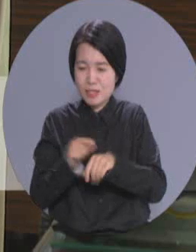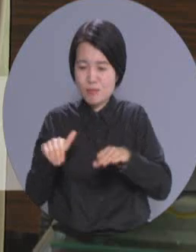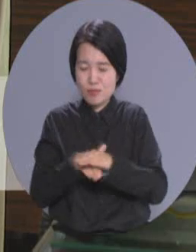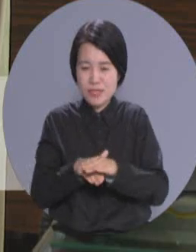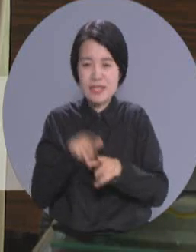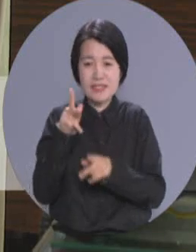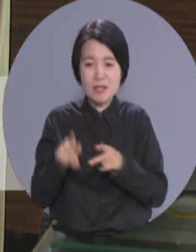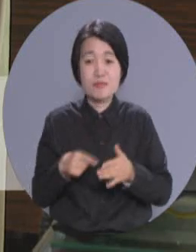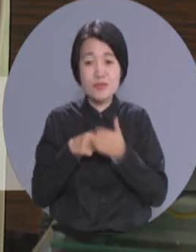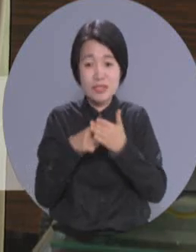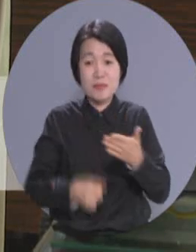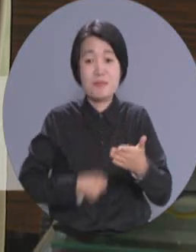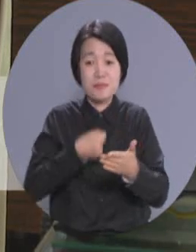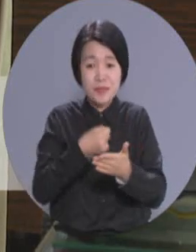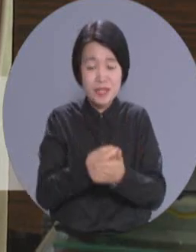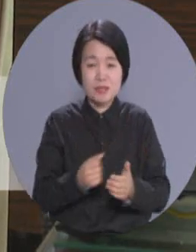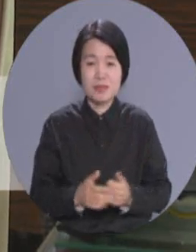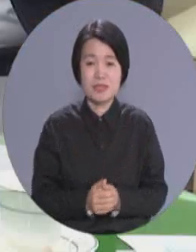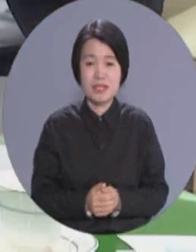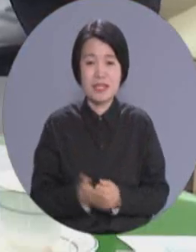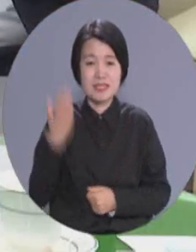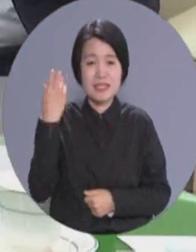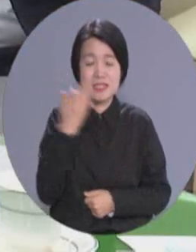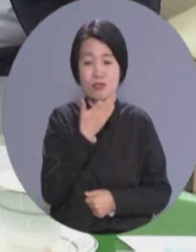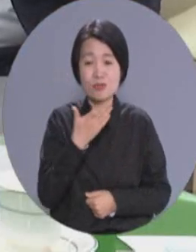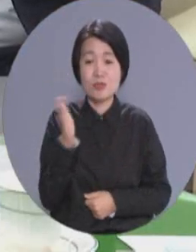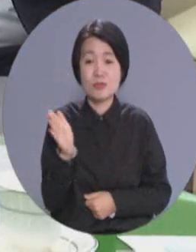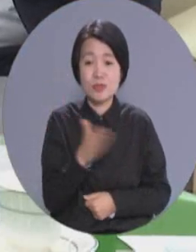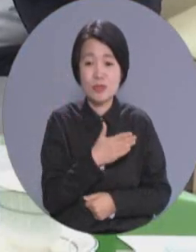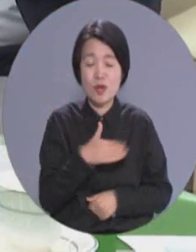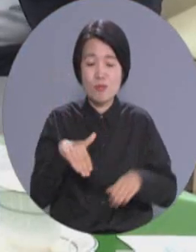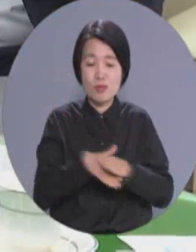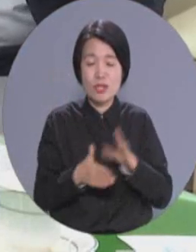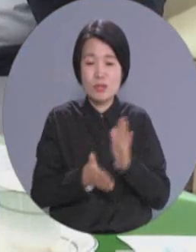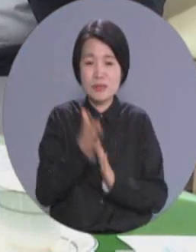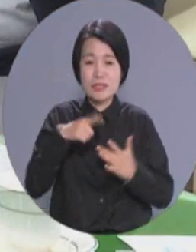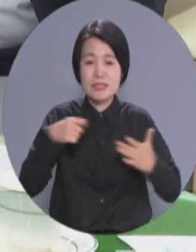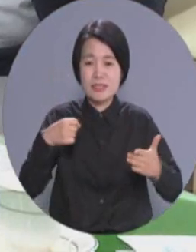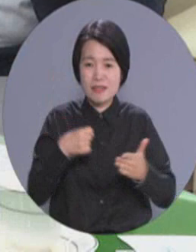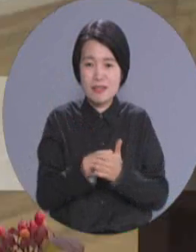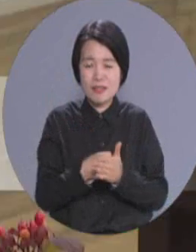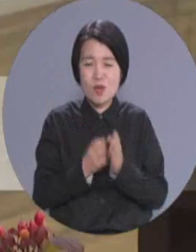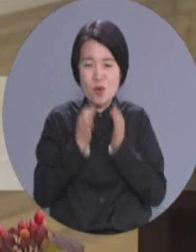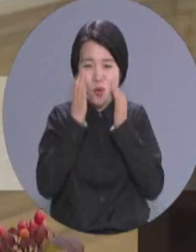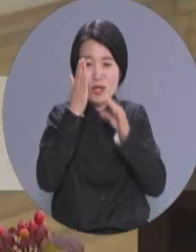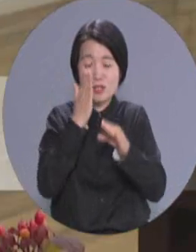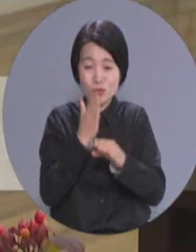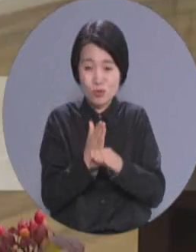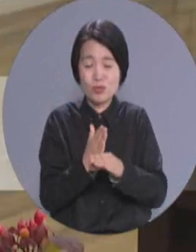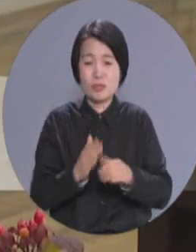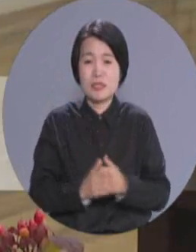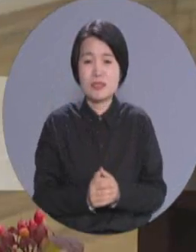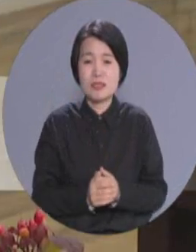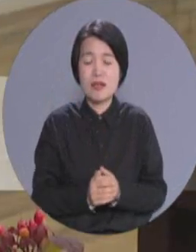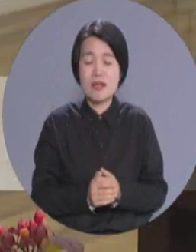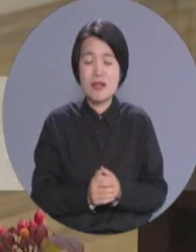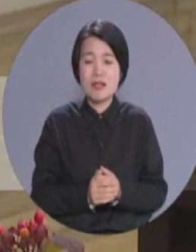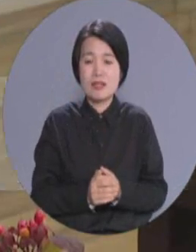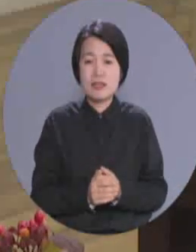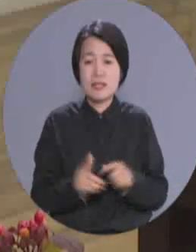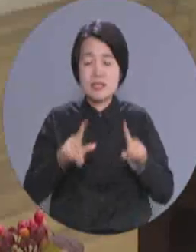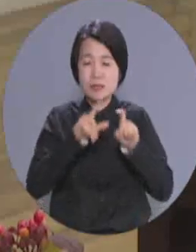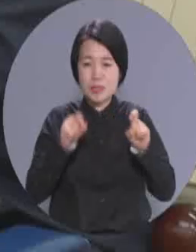추진하기로 했습니다 지난 2019년부터 문화도시 지정을 시도하고 있는 여수시는 다음 달 정부